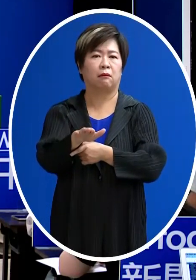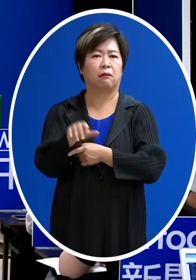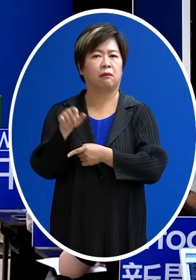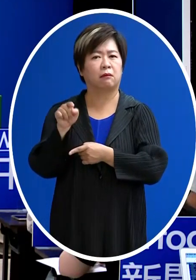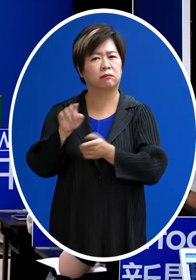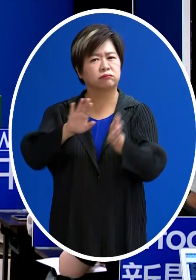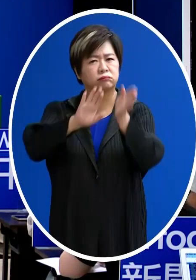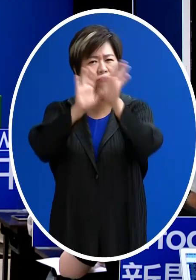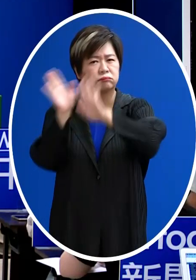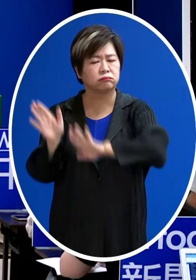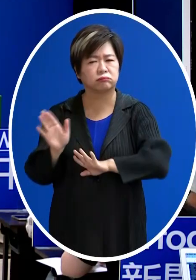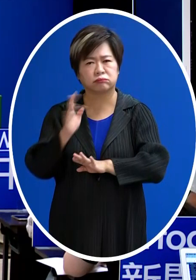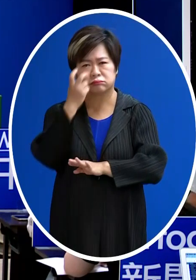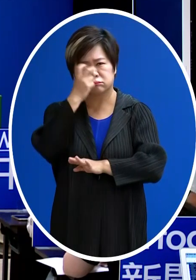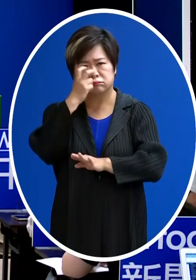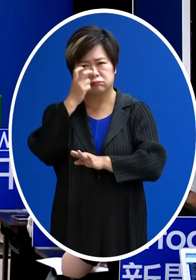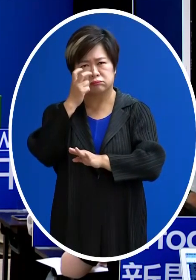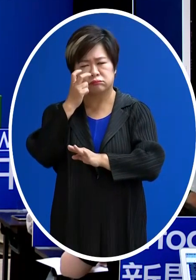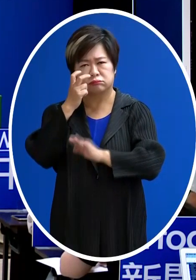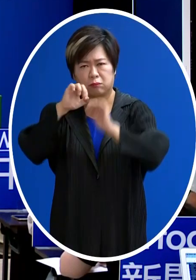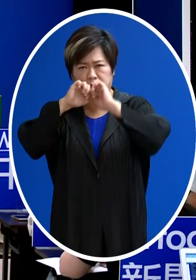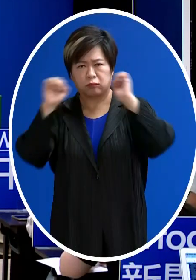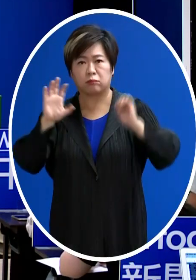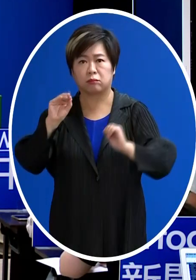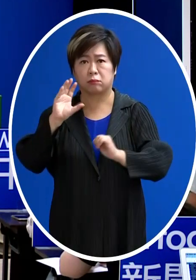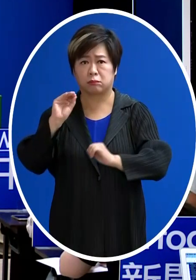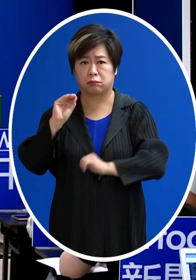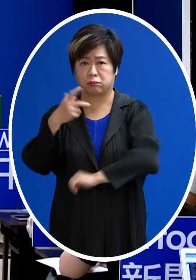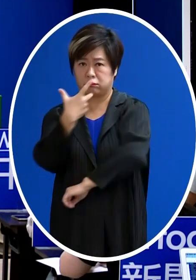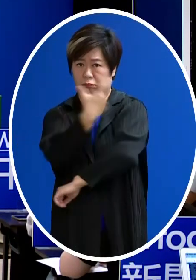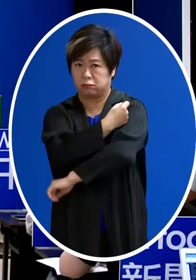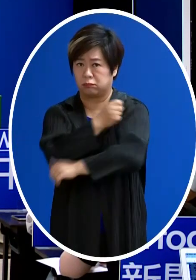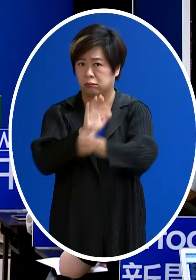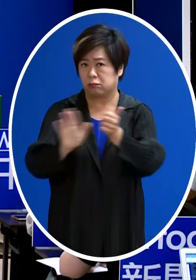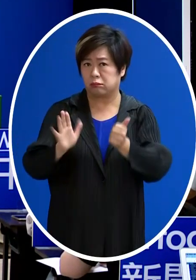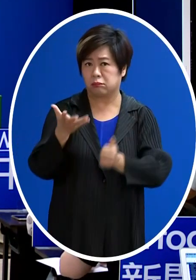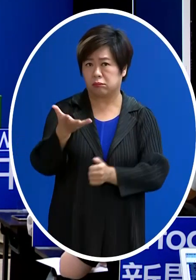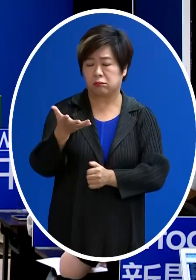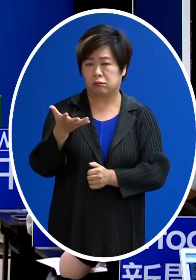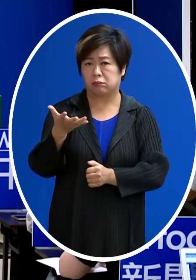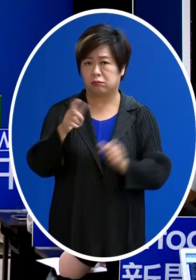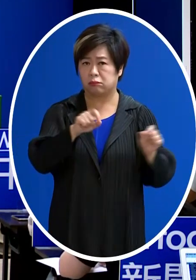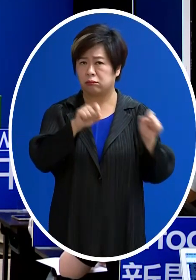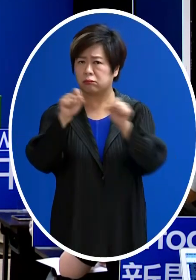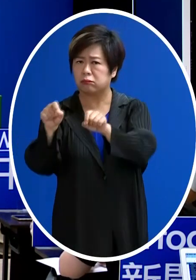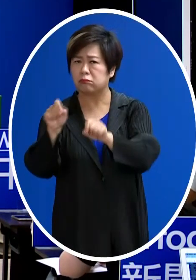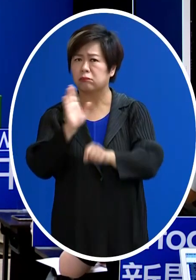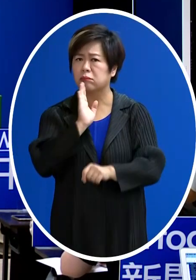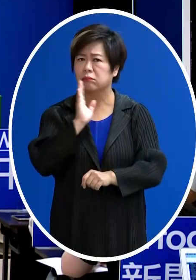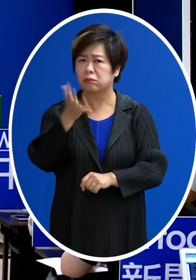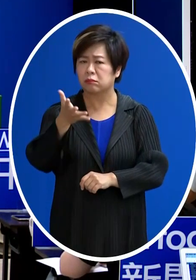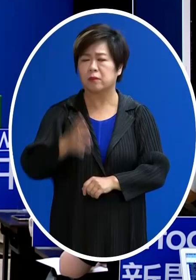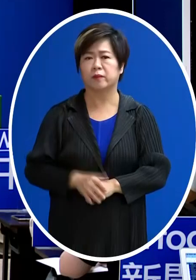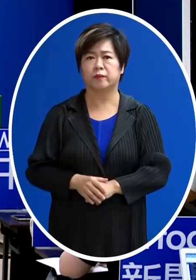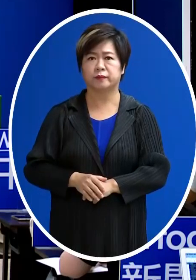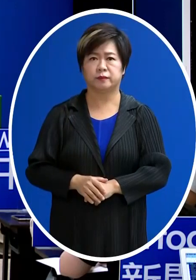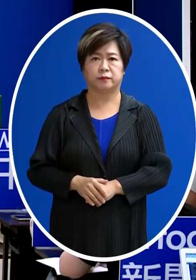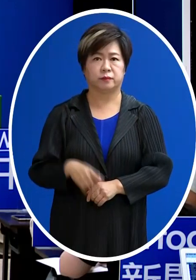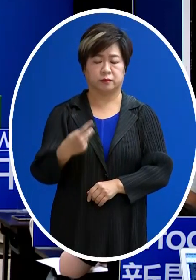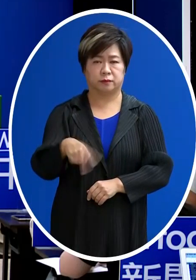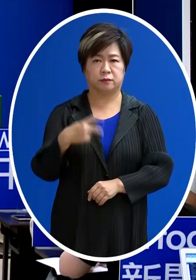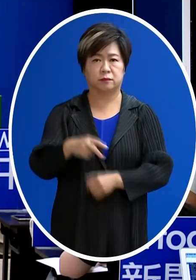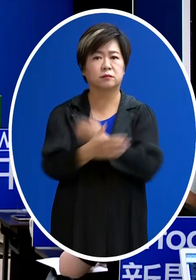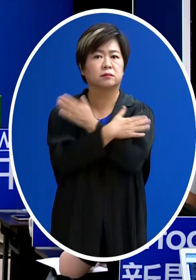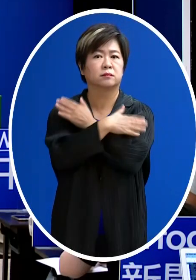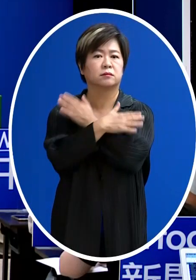现在有检验出来结果是不是跟疫苗有关，有这样的一个情况。那另外那个有关于